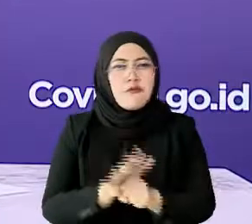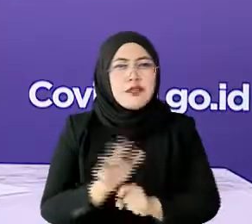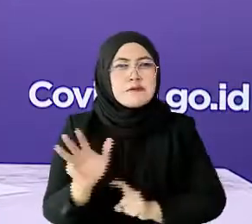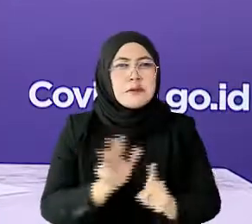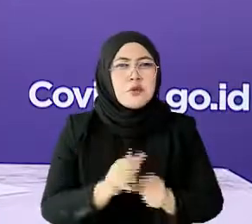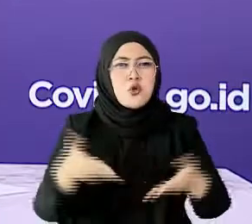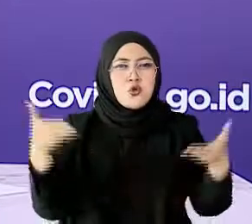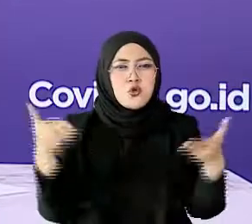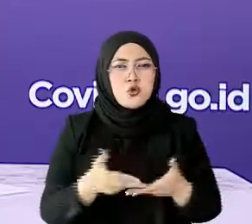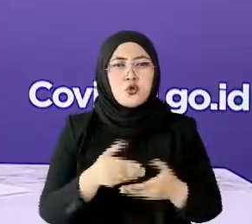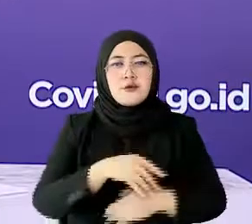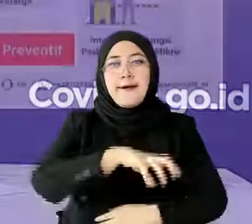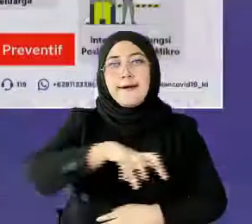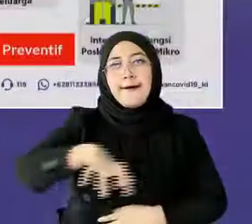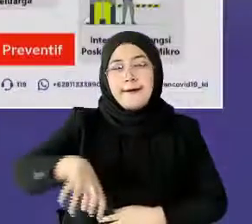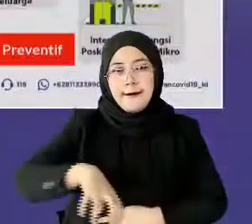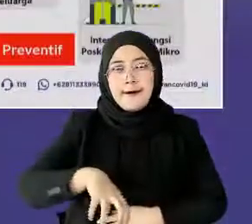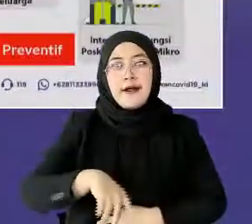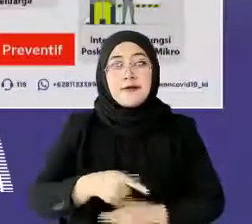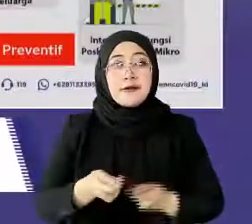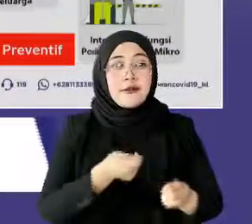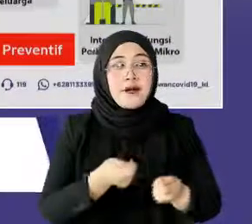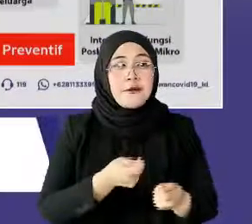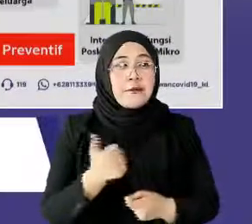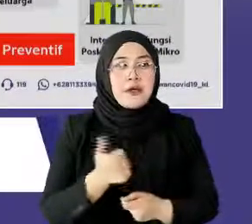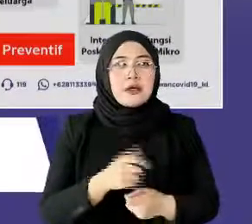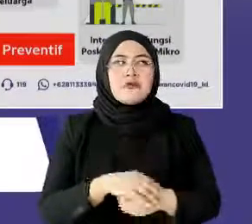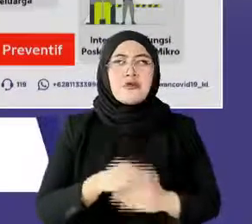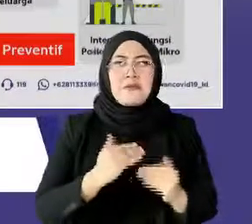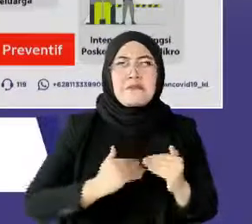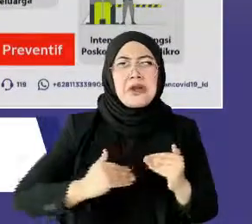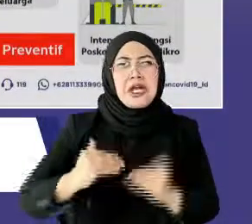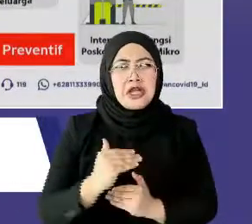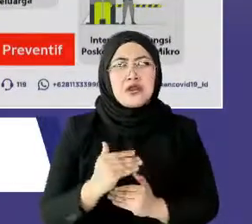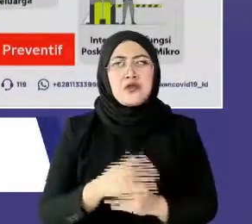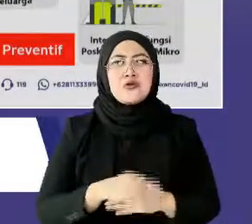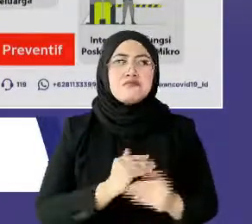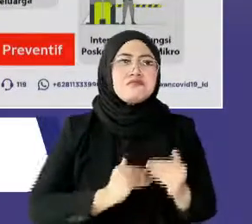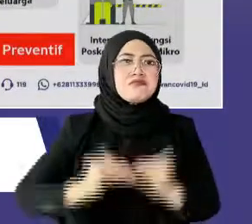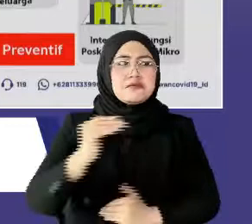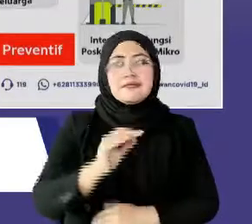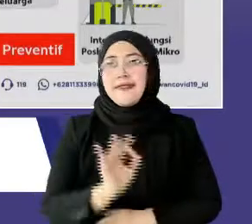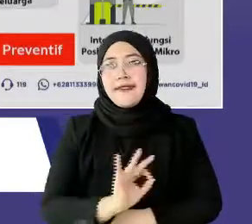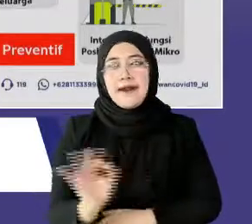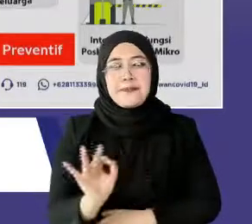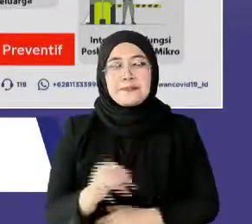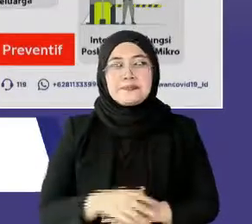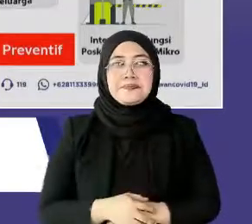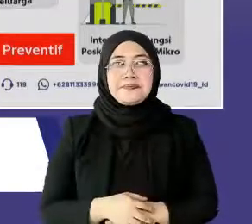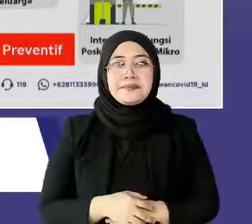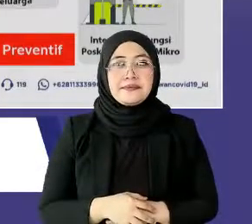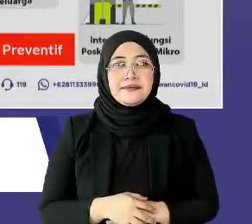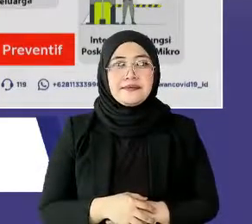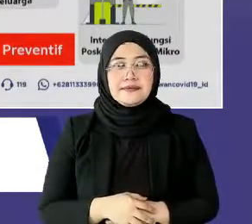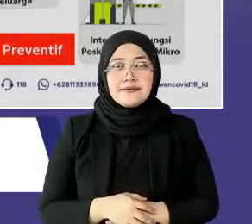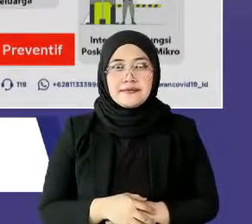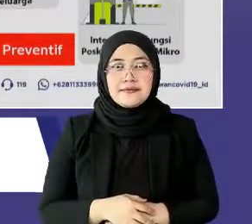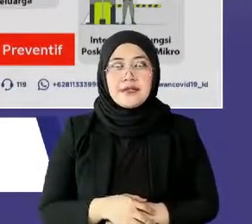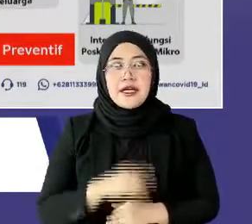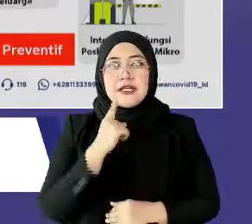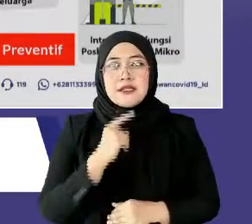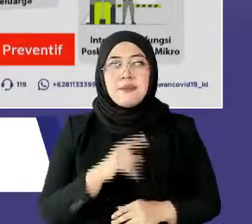khususnya bagi daerah yang masih terkendali kasusnya agar tidak sampai mengalami lonjakan kasus layaknya